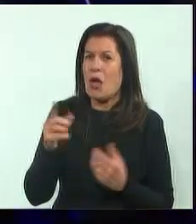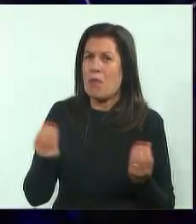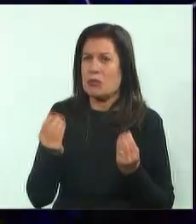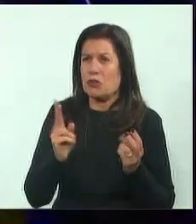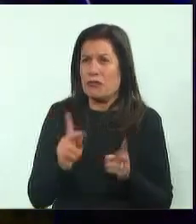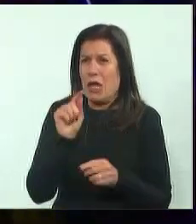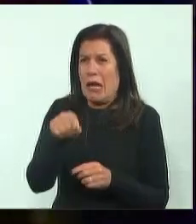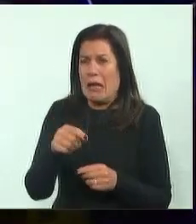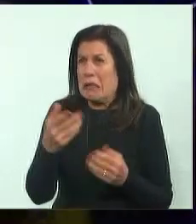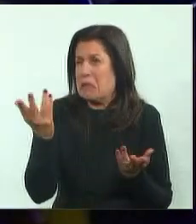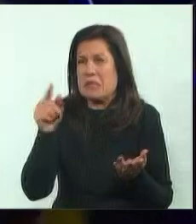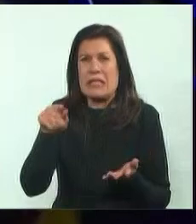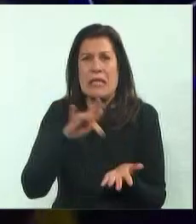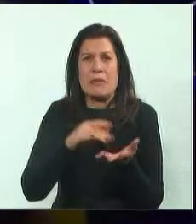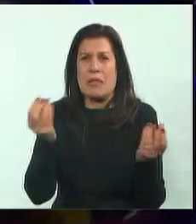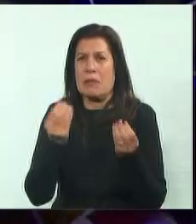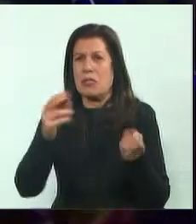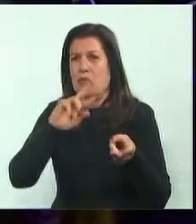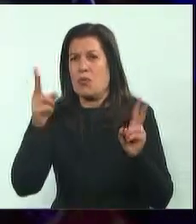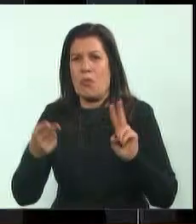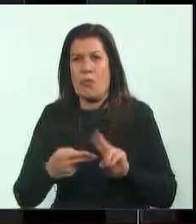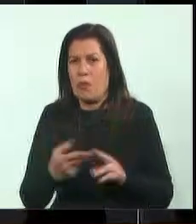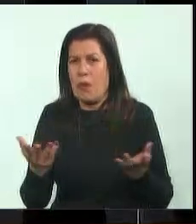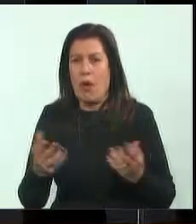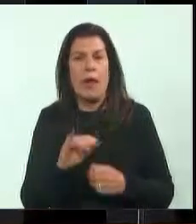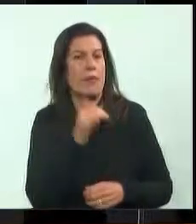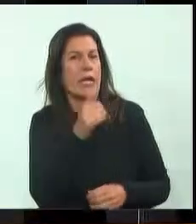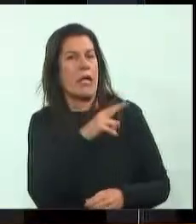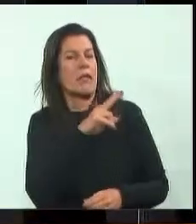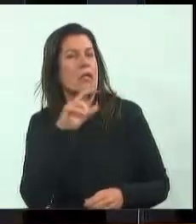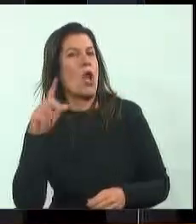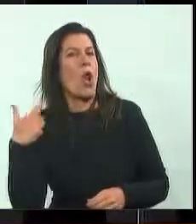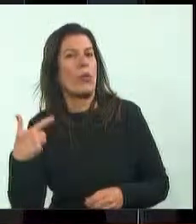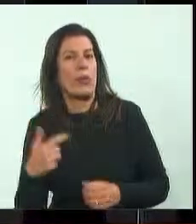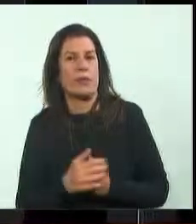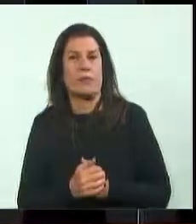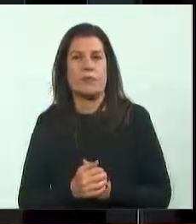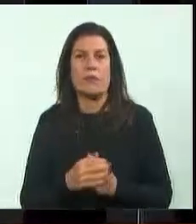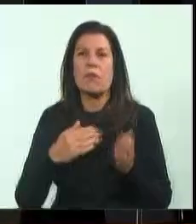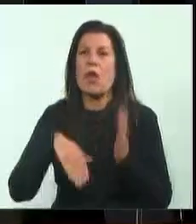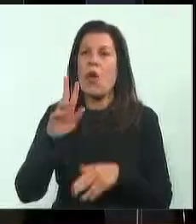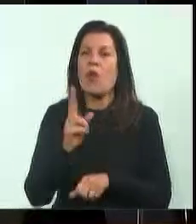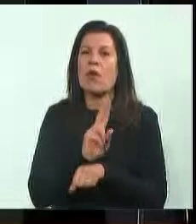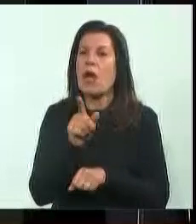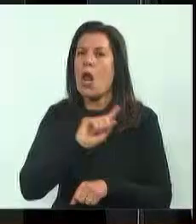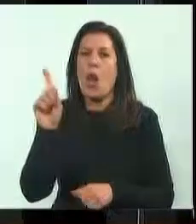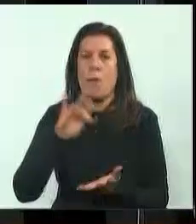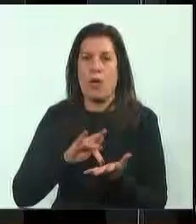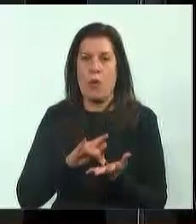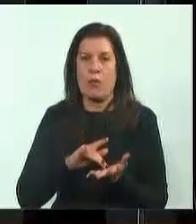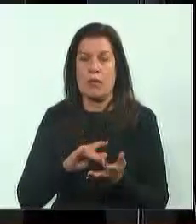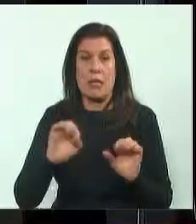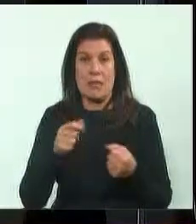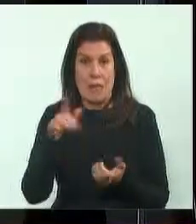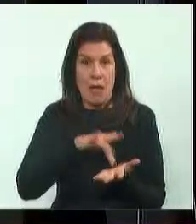בעולם, האתר נחיתה הזה. וזה... כן, בלונדון. רוב הפעמים הנוכלות היא לא מקומית. ומדוע הנוכלות היא לא מקומית? כי אם הנוכלות הייתה מקומית, קל